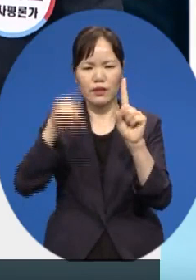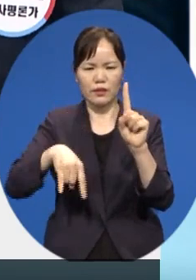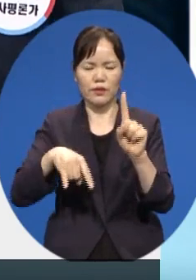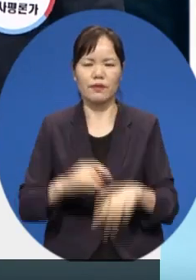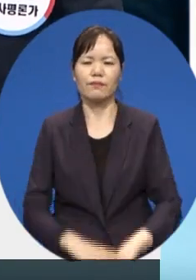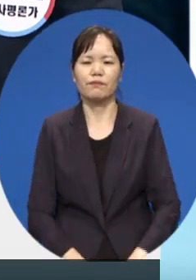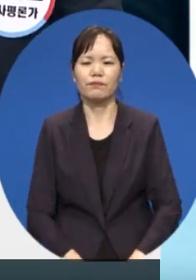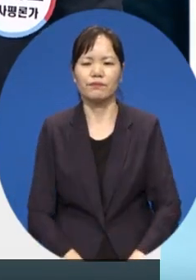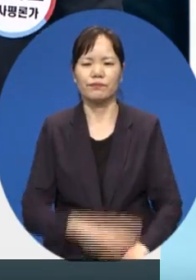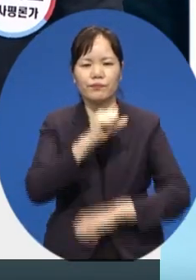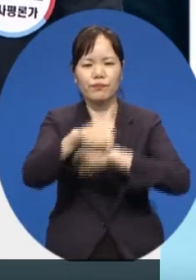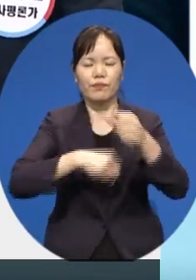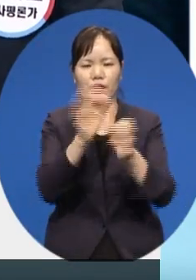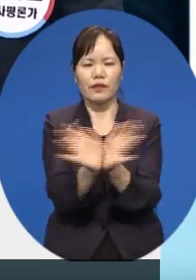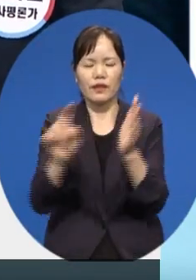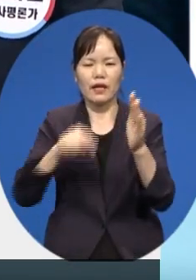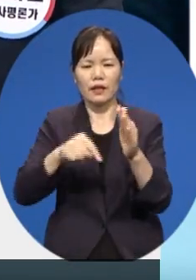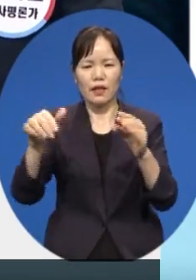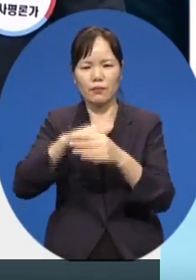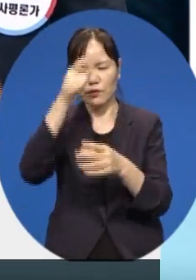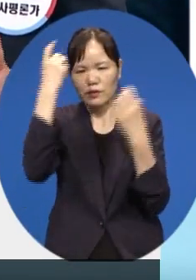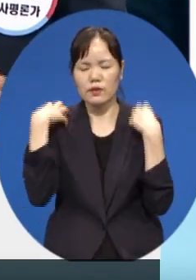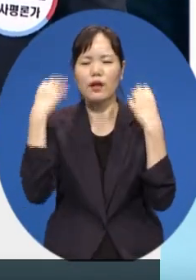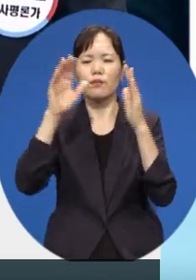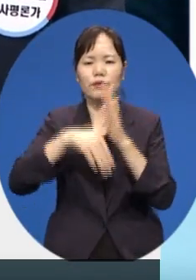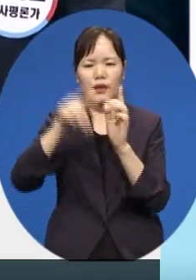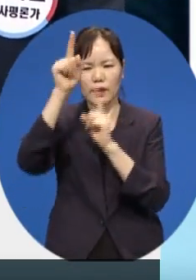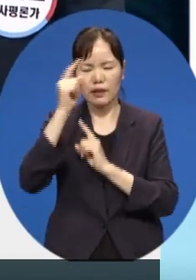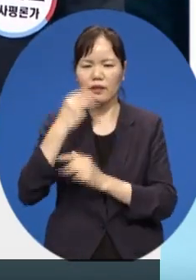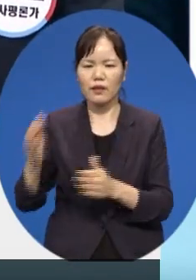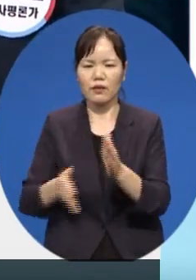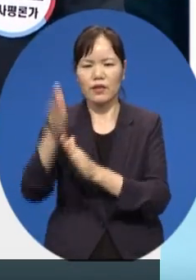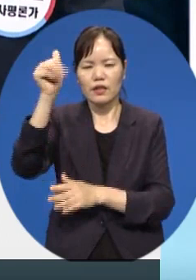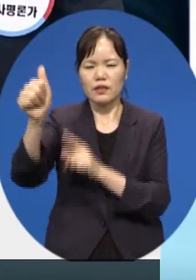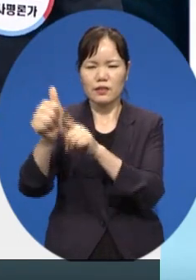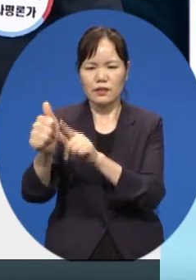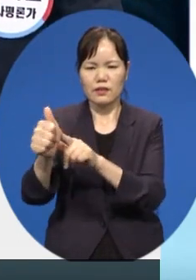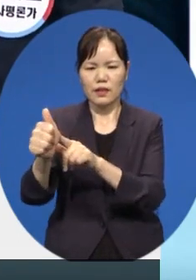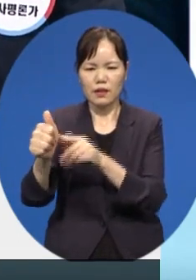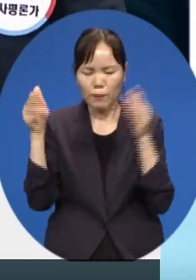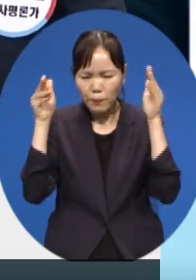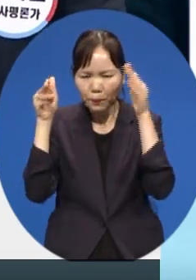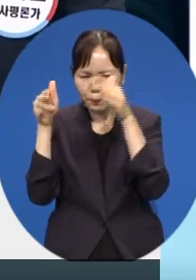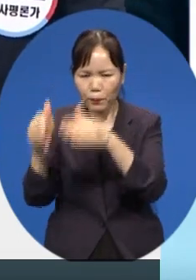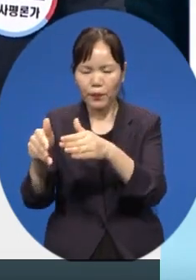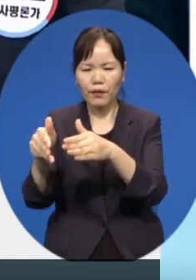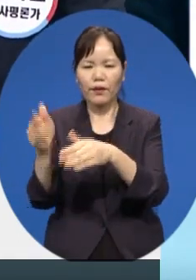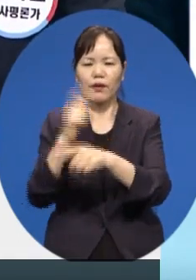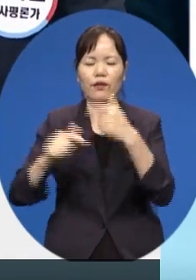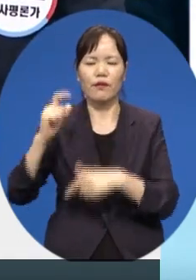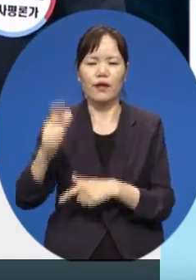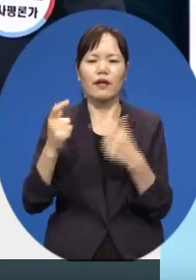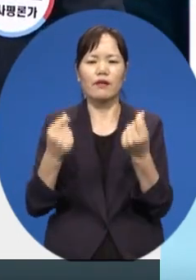이 민주당 내부 혹은 문정권에서 이재명 경기지사에 대한 이 후보 쏠림 현상 네. 이게 좀 더 강해질